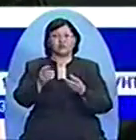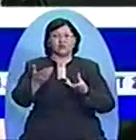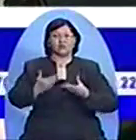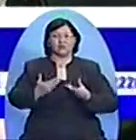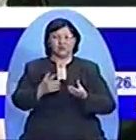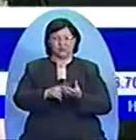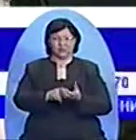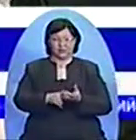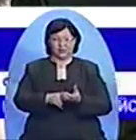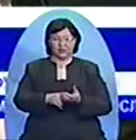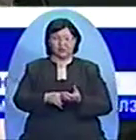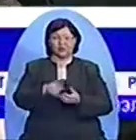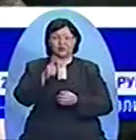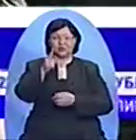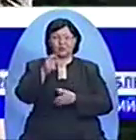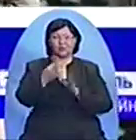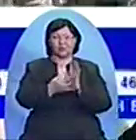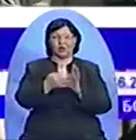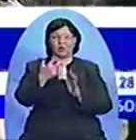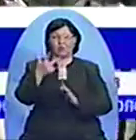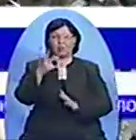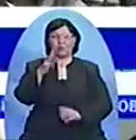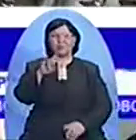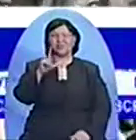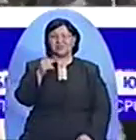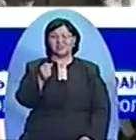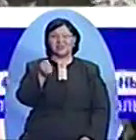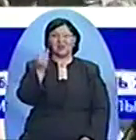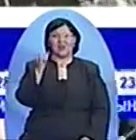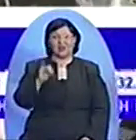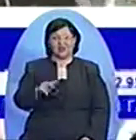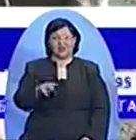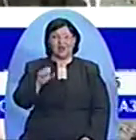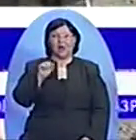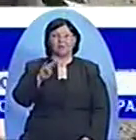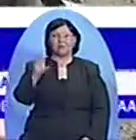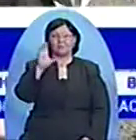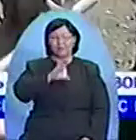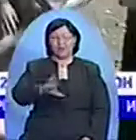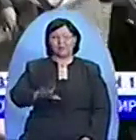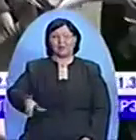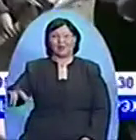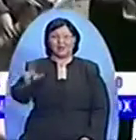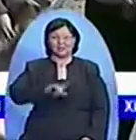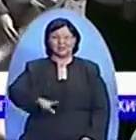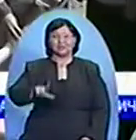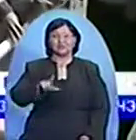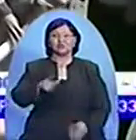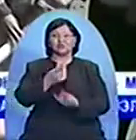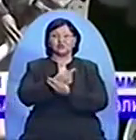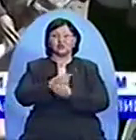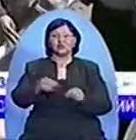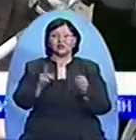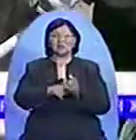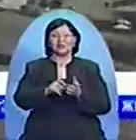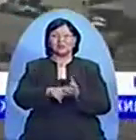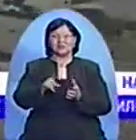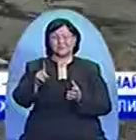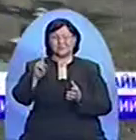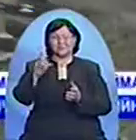нарт 183 нэгж айл албан газар чөлөөлөх газар чөлөөлт ажиллагаа энэ лайг хүндрэл үүсгэж